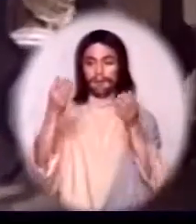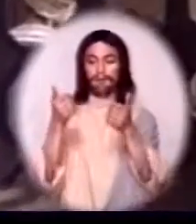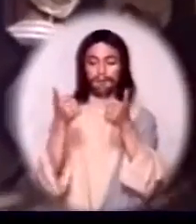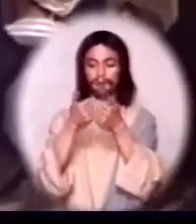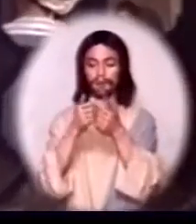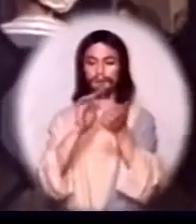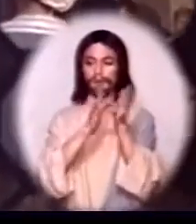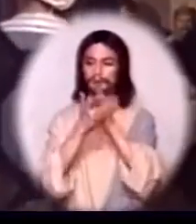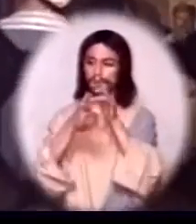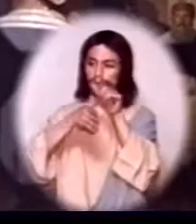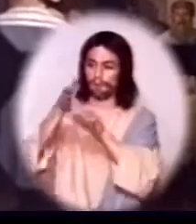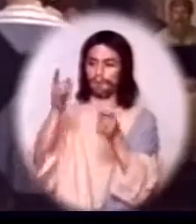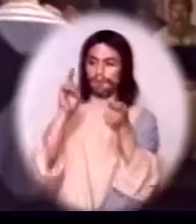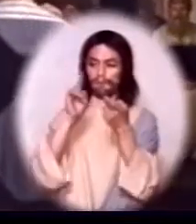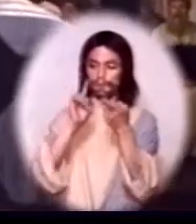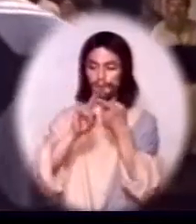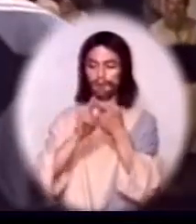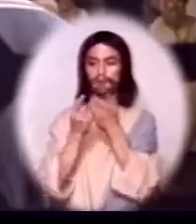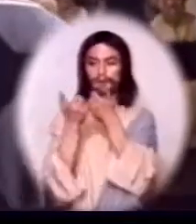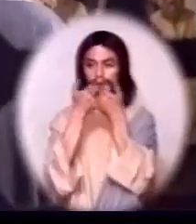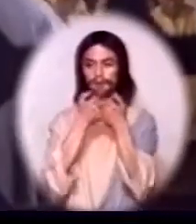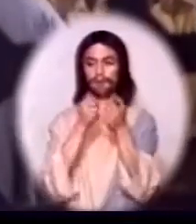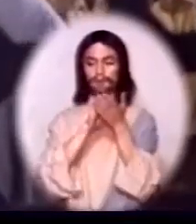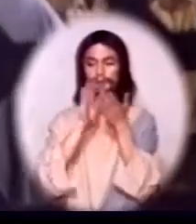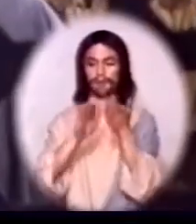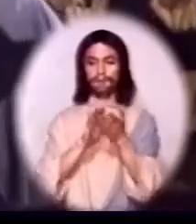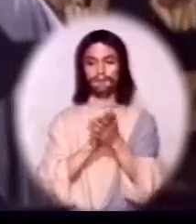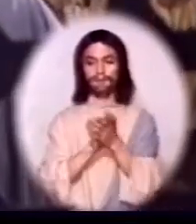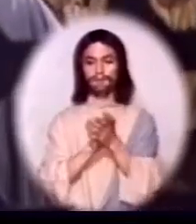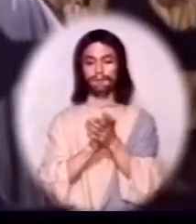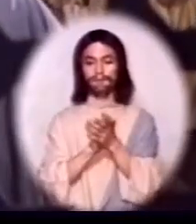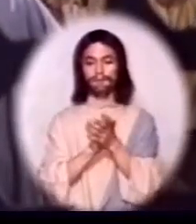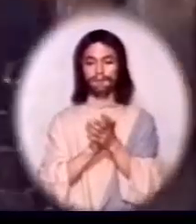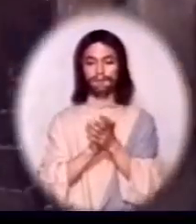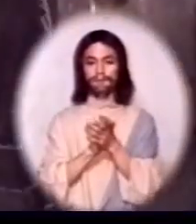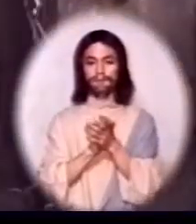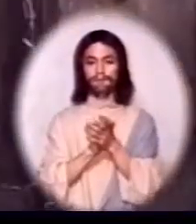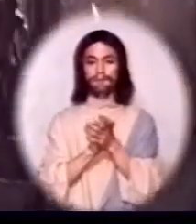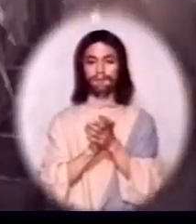대제사장들이 모여 어떻게 예수를 없앨 것인지를 논의했습니다.